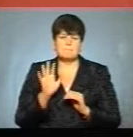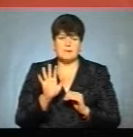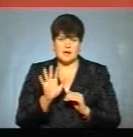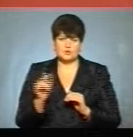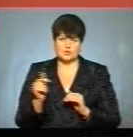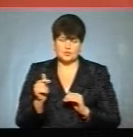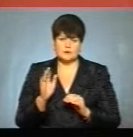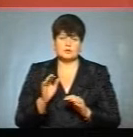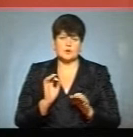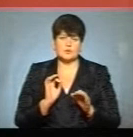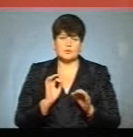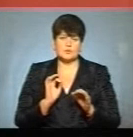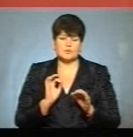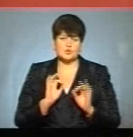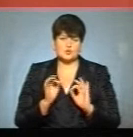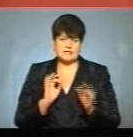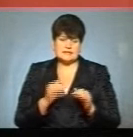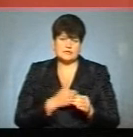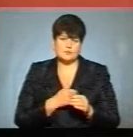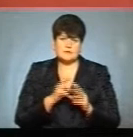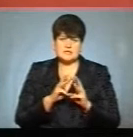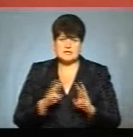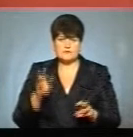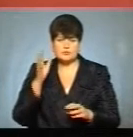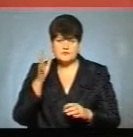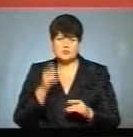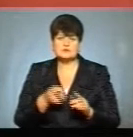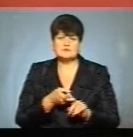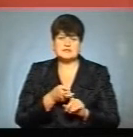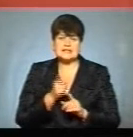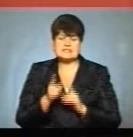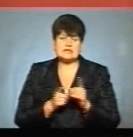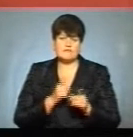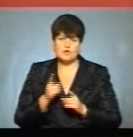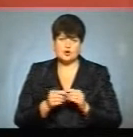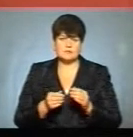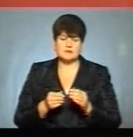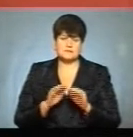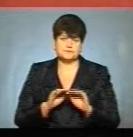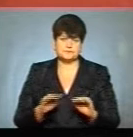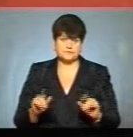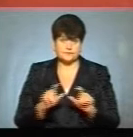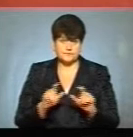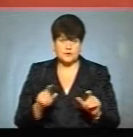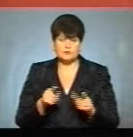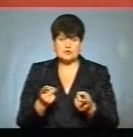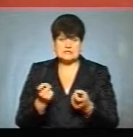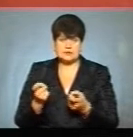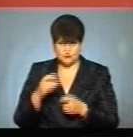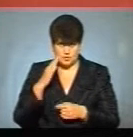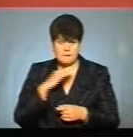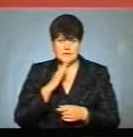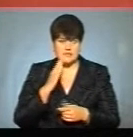Консультація, ініційована Міністерством освіти і науки, так, стосовно реформи дошкільної освіти. А тобто туди будуть залучені і